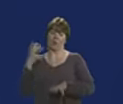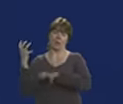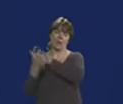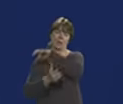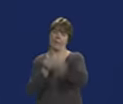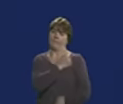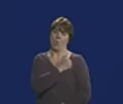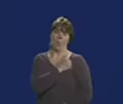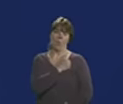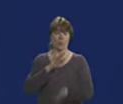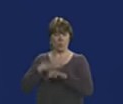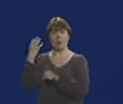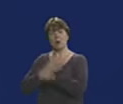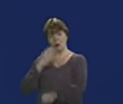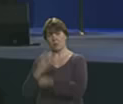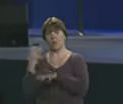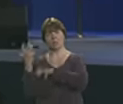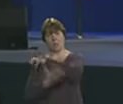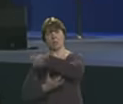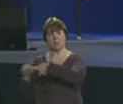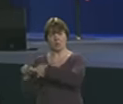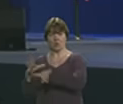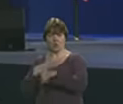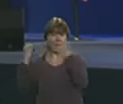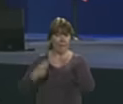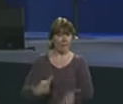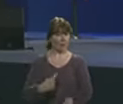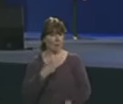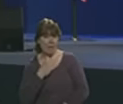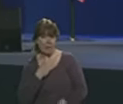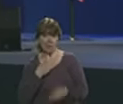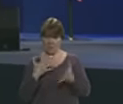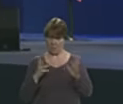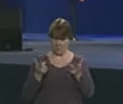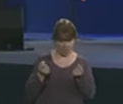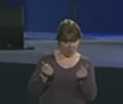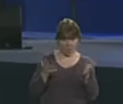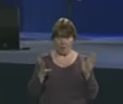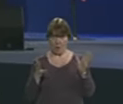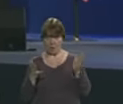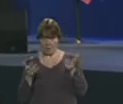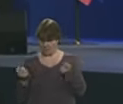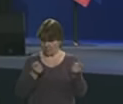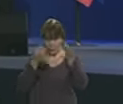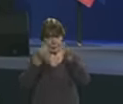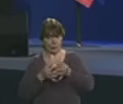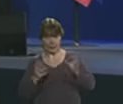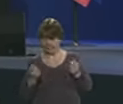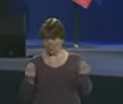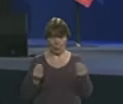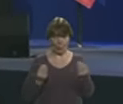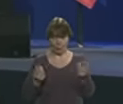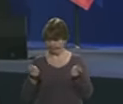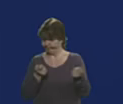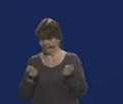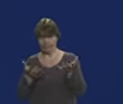inouïe pendant 4 ans et qu'il y a des déficits, le peu de moyens que j'ai à consacrer budgétaires, je dois